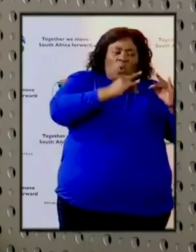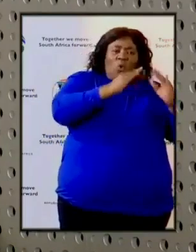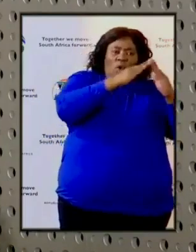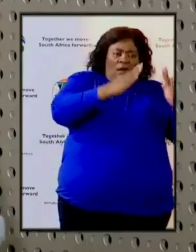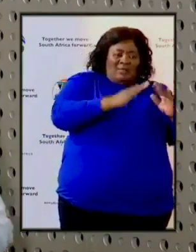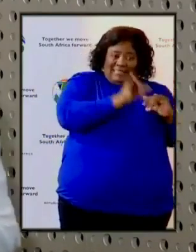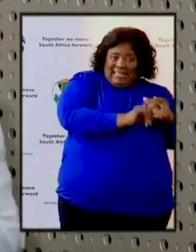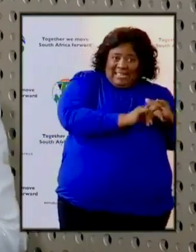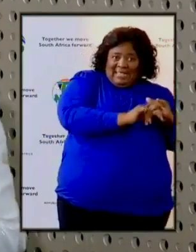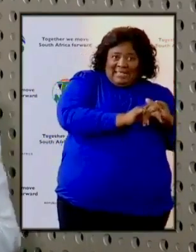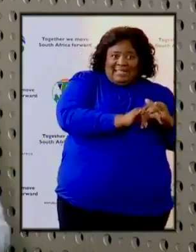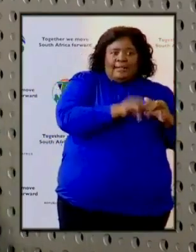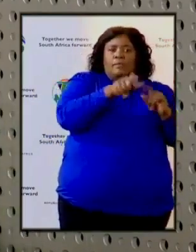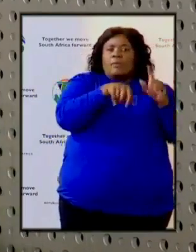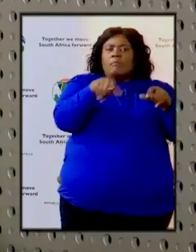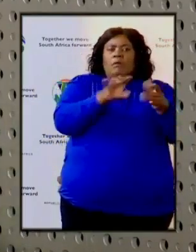bayofuna enye indawo yokuhlala.